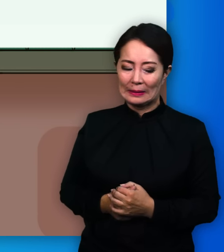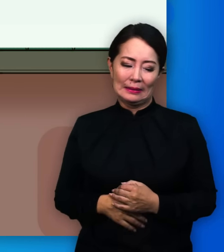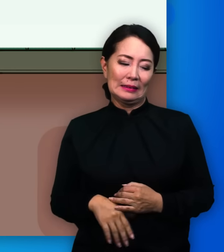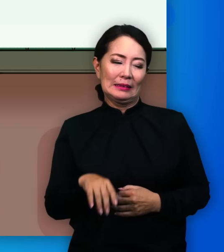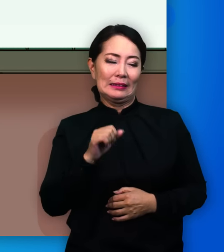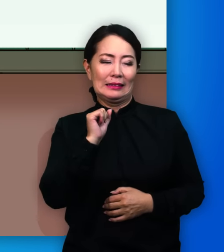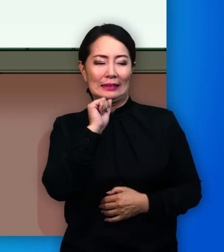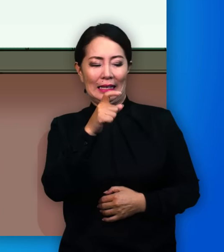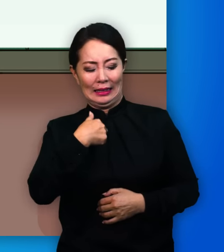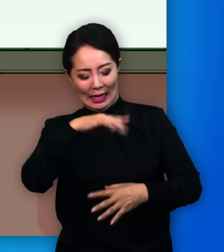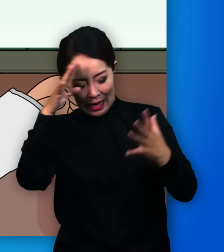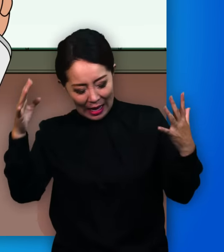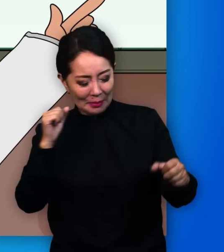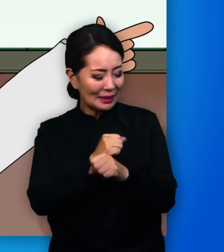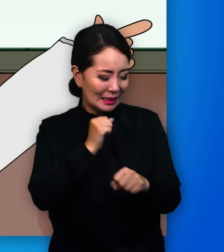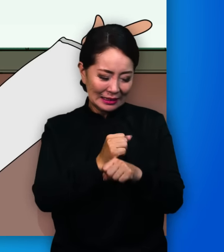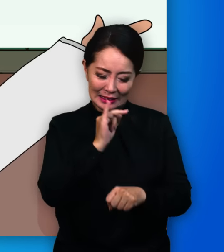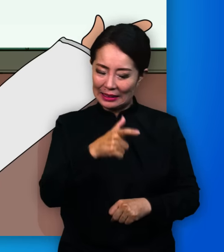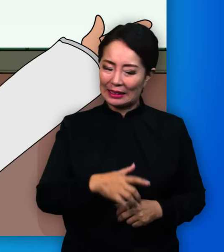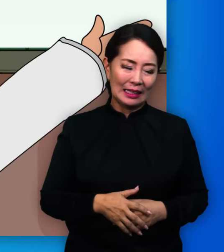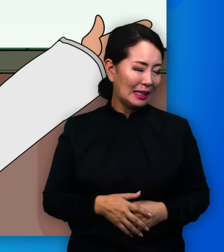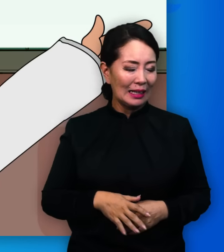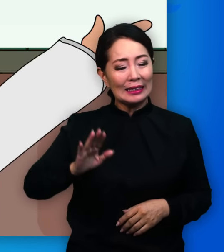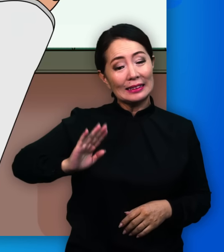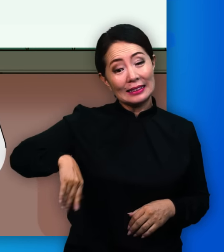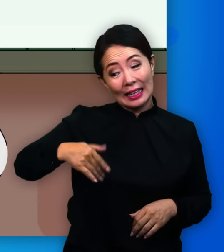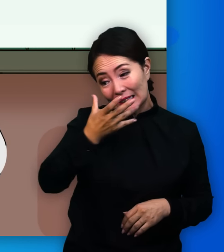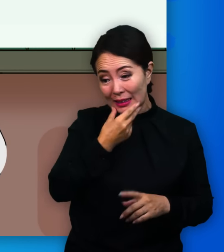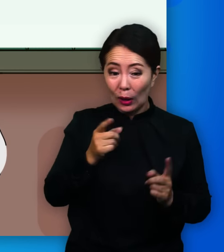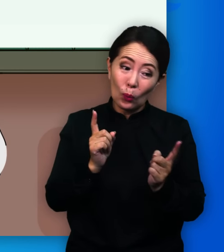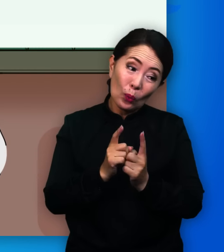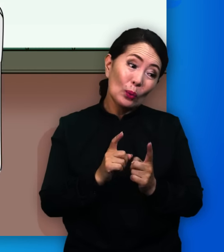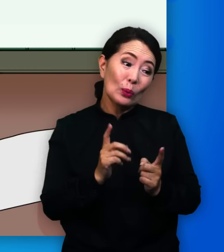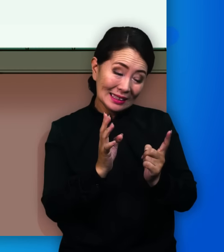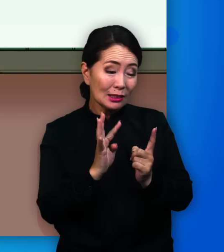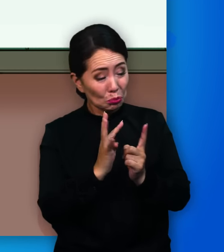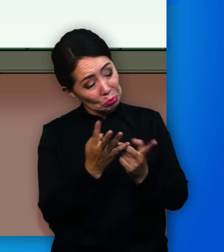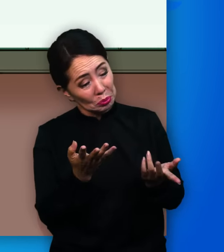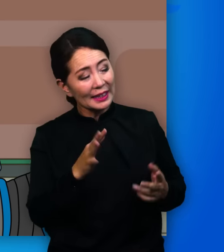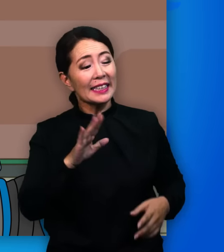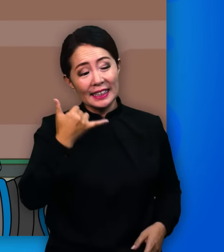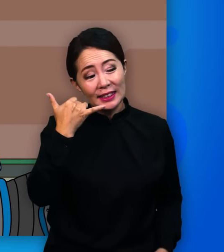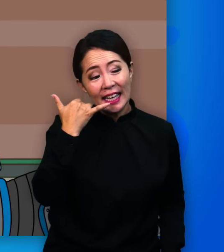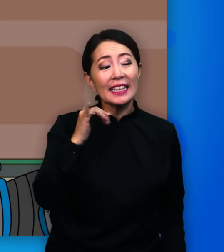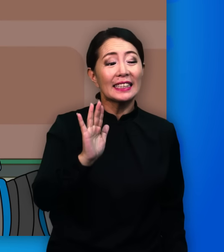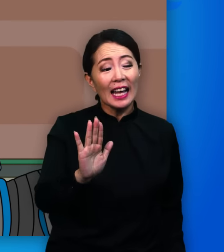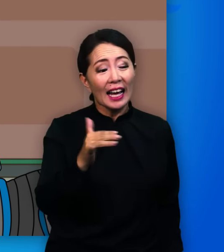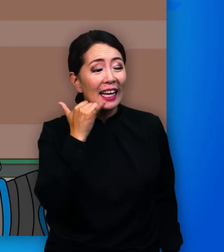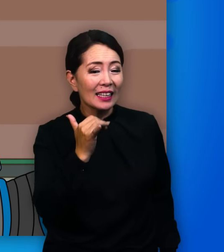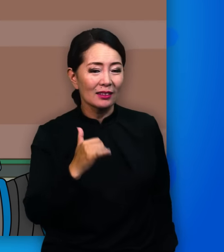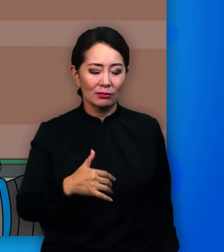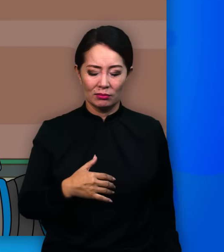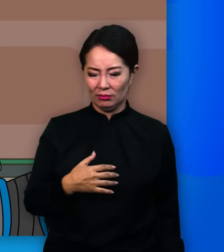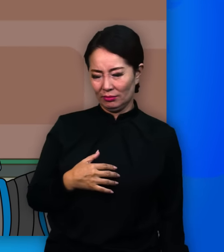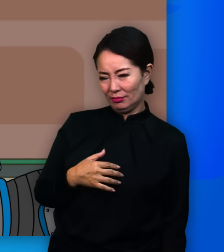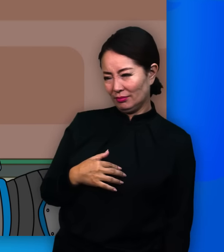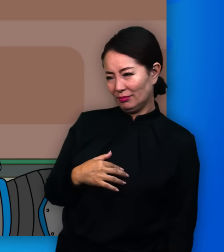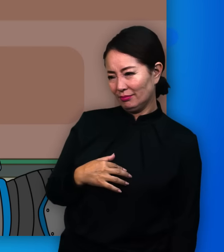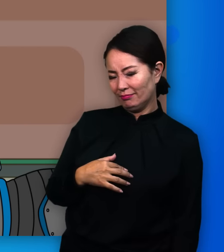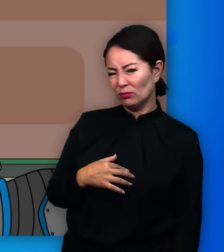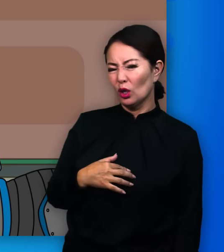чаднаа. За одоо юун том алтан богц авч чадахгүй байгаа хэрэг вэ? Бид сая хамт явж байгаад хашаан дээрээс